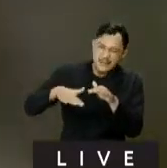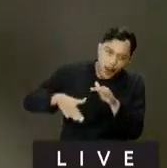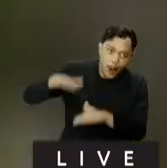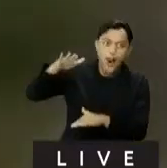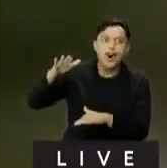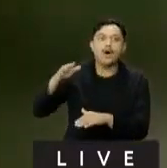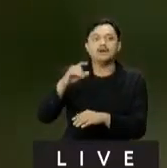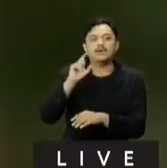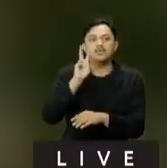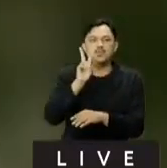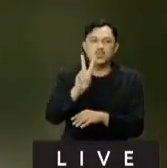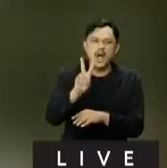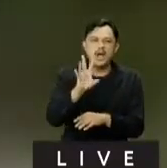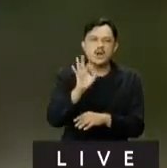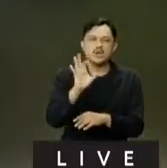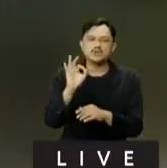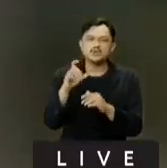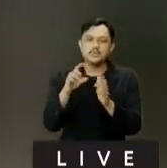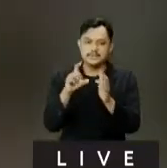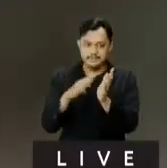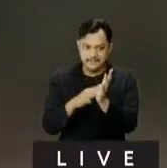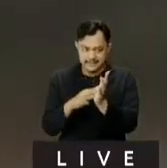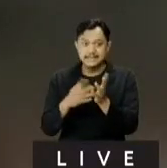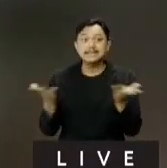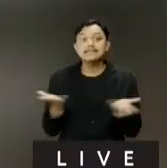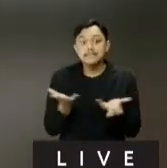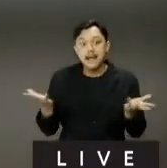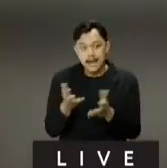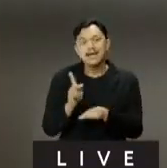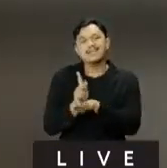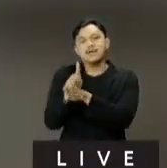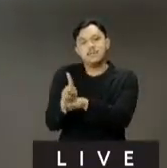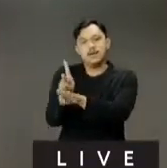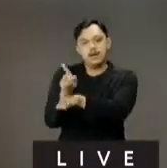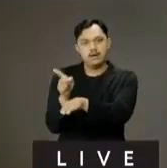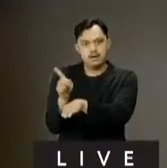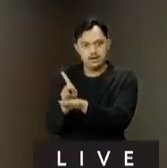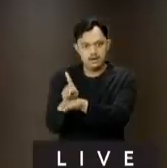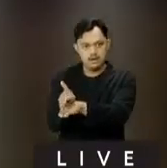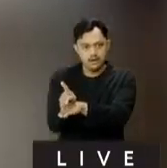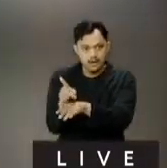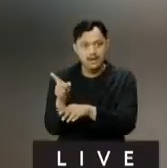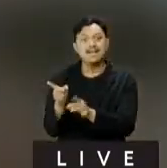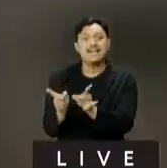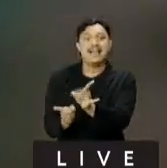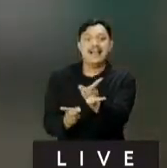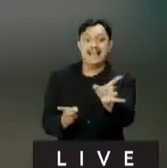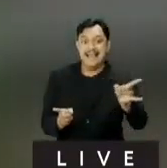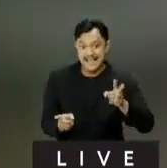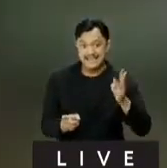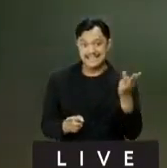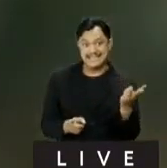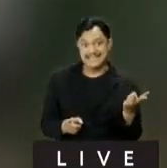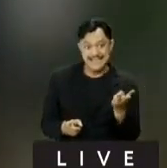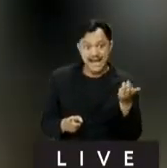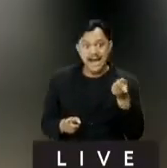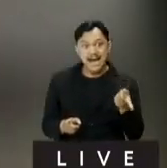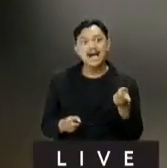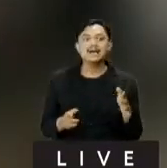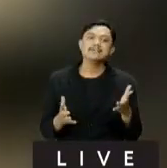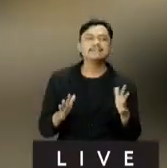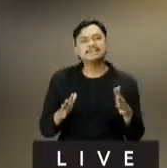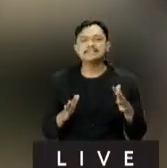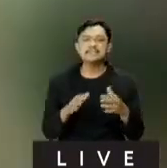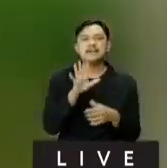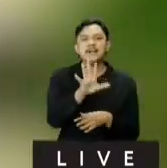200 cm itu ada di Kabupaten Ketapang ya. Tetapi di kabupaten lain rata-rata ya antara